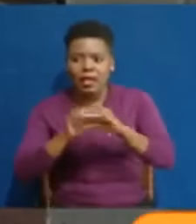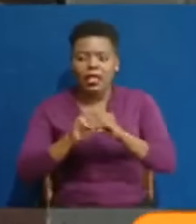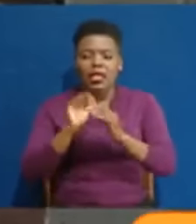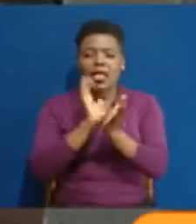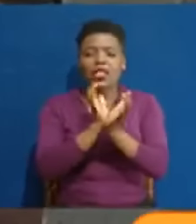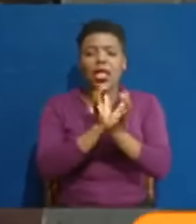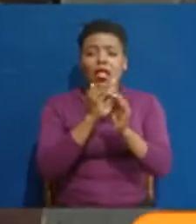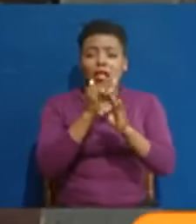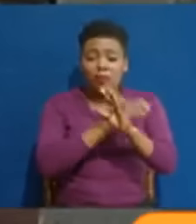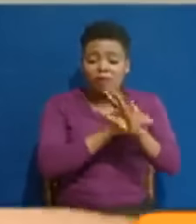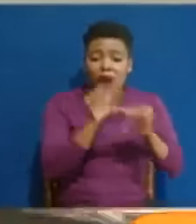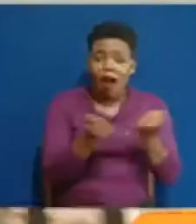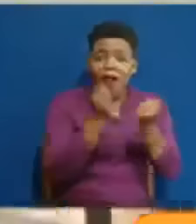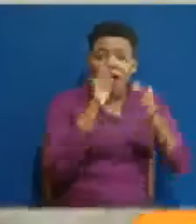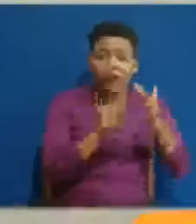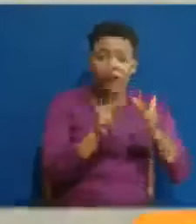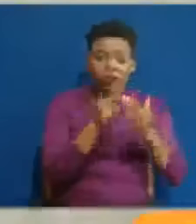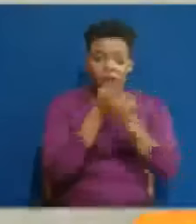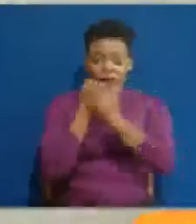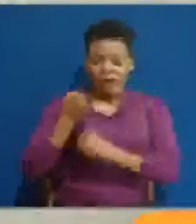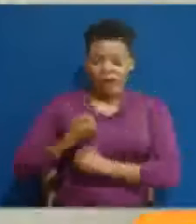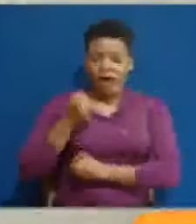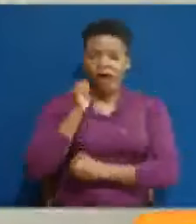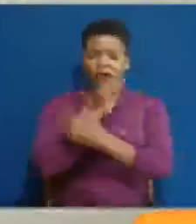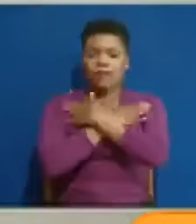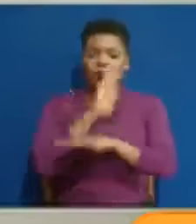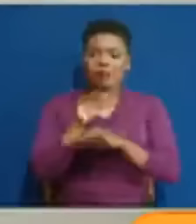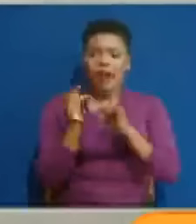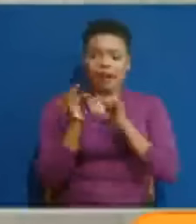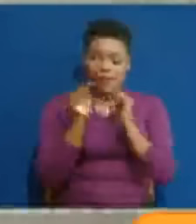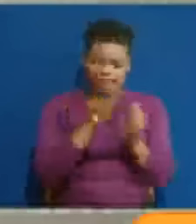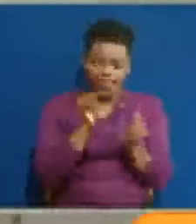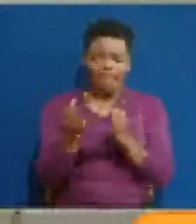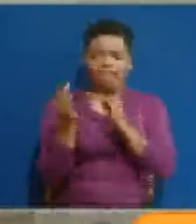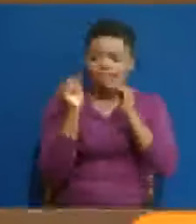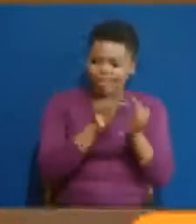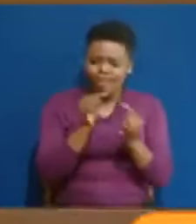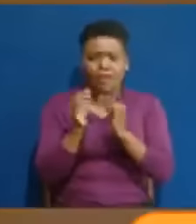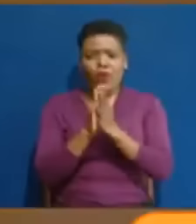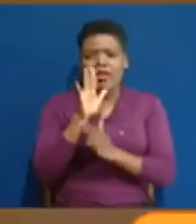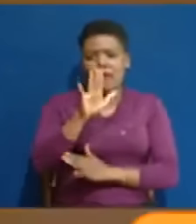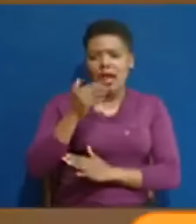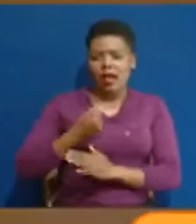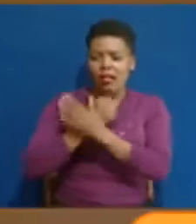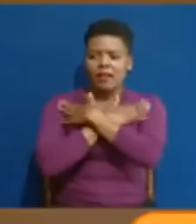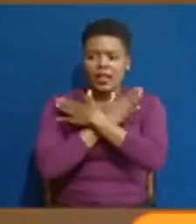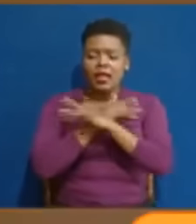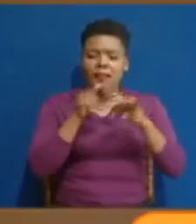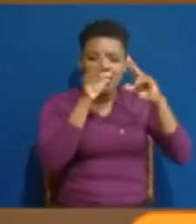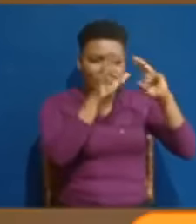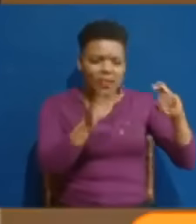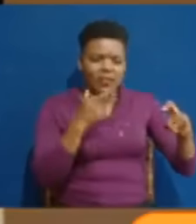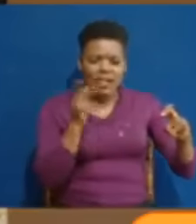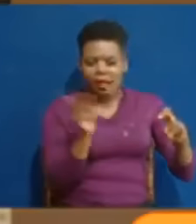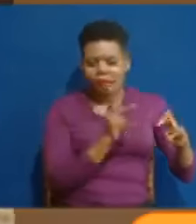kulikuwepo na ugomvi baina yake na rafiki wa kike na huenda hasira zilimfanya Sarah kujirusha na kufariki. Wapelelezi wanadai Sarah na rafiki